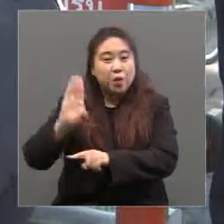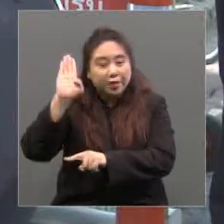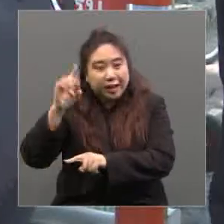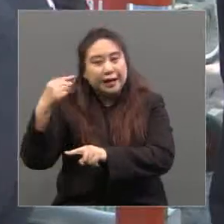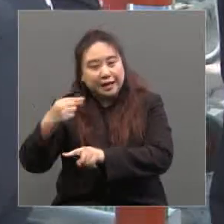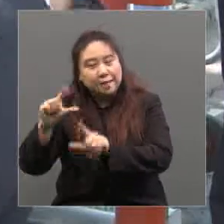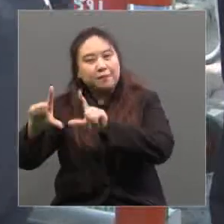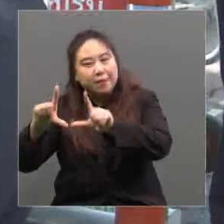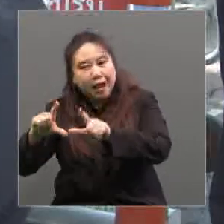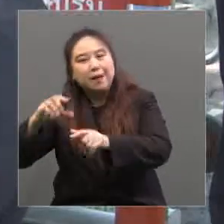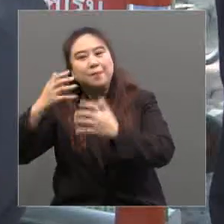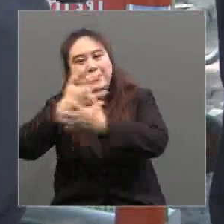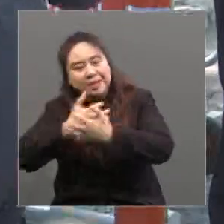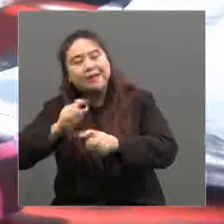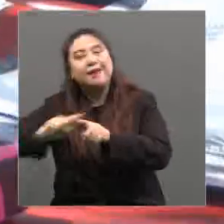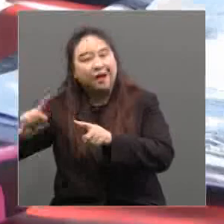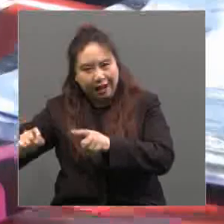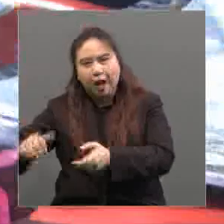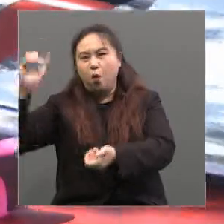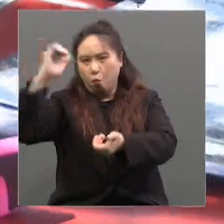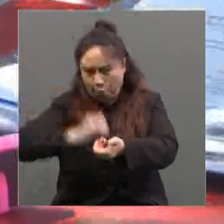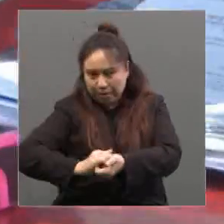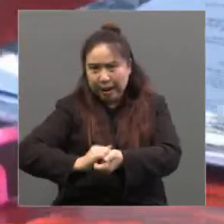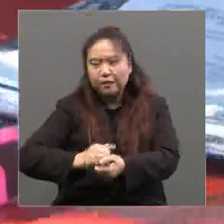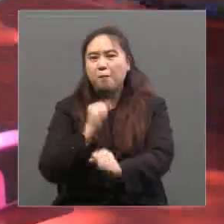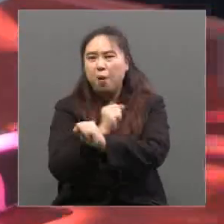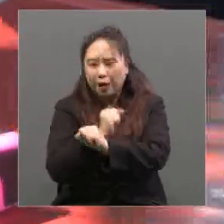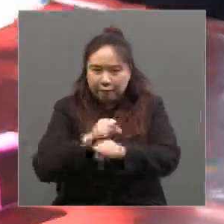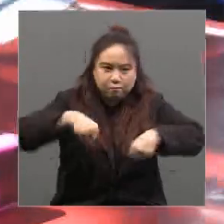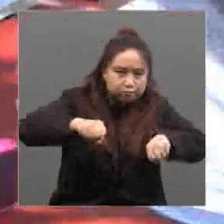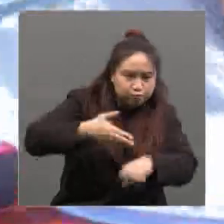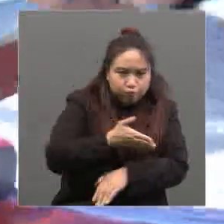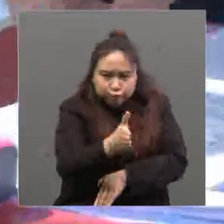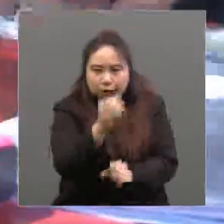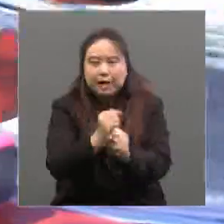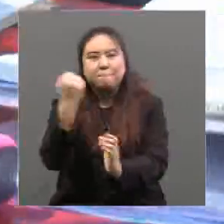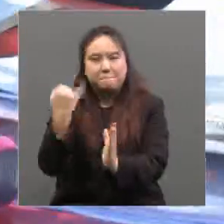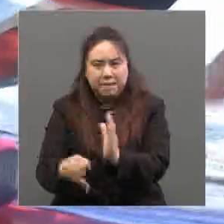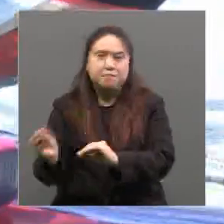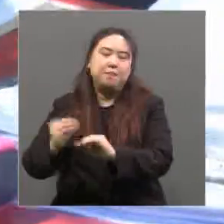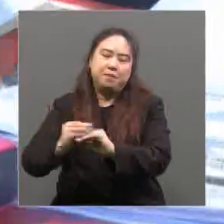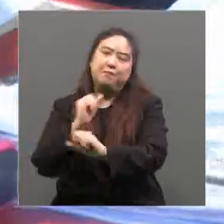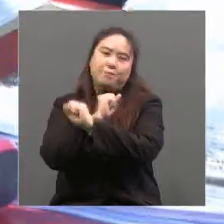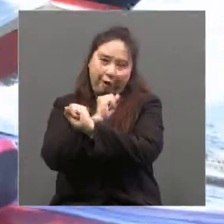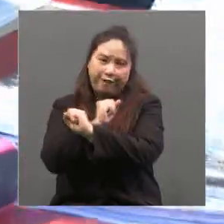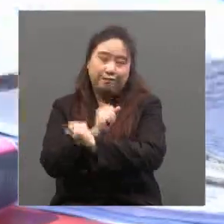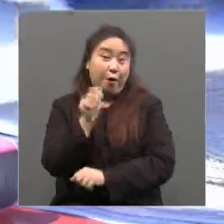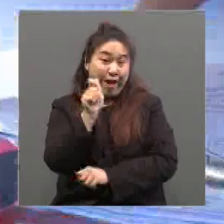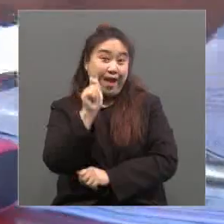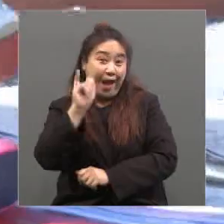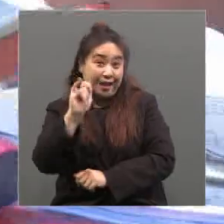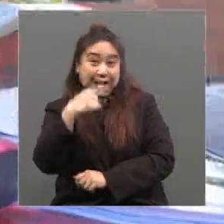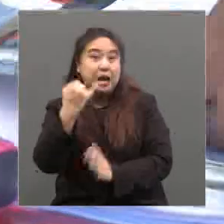ขับรถขนส่งอาหารและพัสดุเพื่อเป็นการป้องปรามไม่ให้มีการกระทำความผิดเพิ่มมากขึ้นนะครับ AIไม่เลือกนะครับ